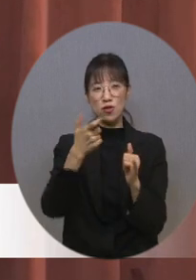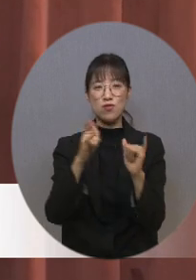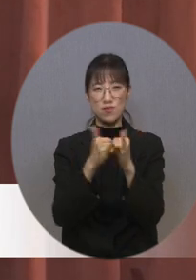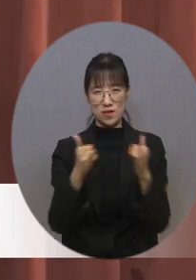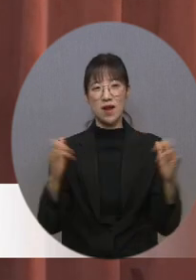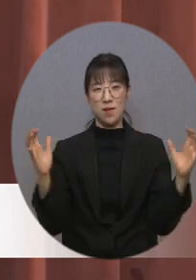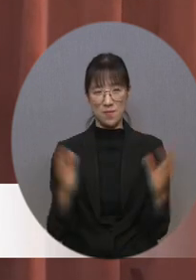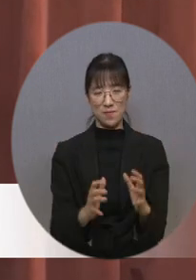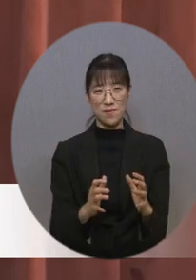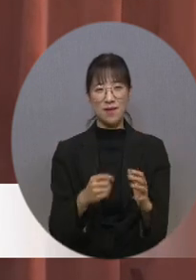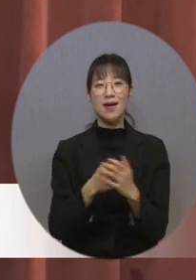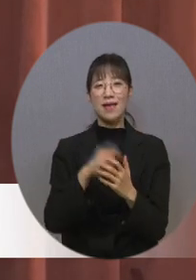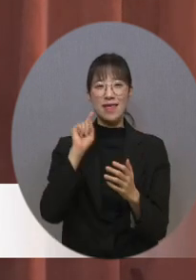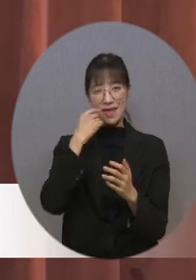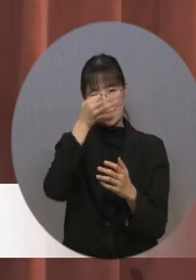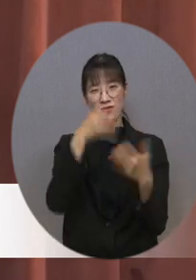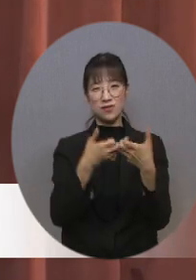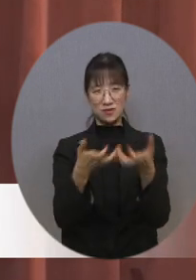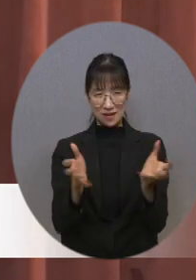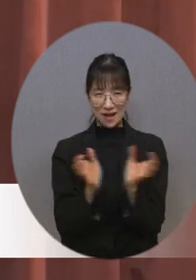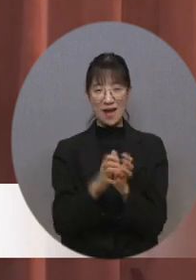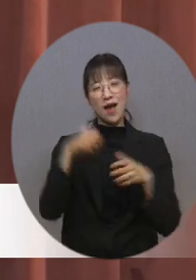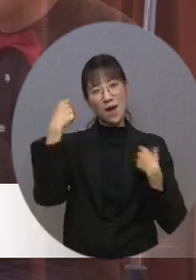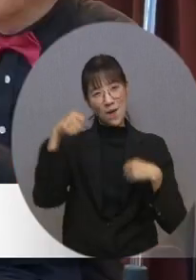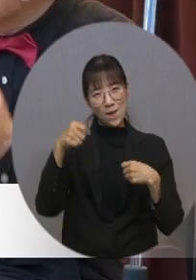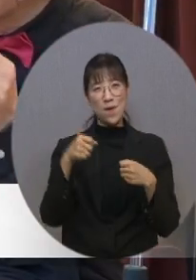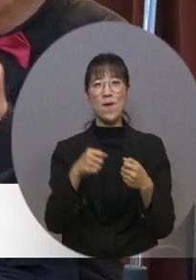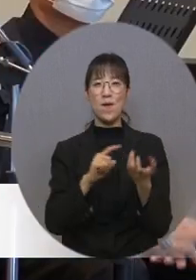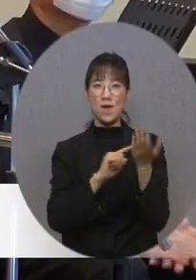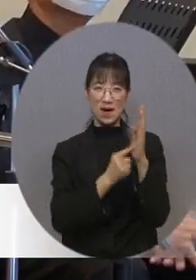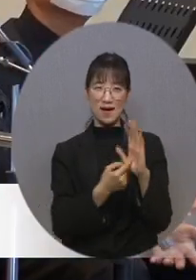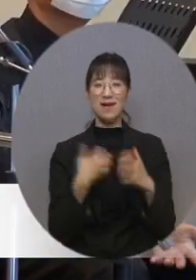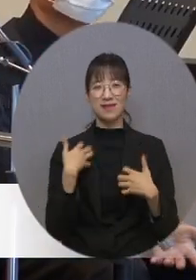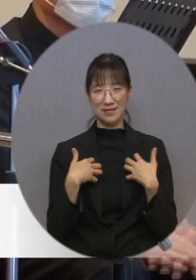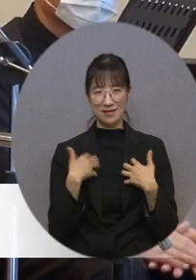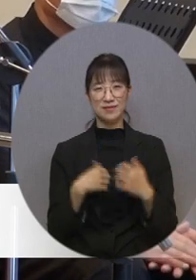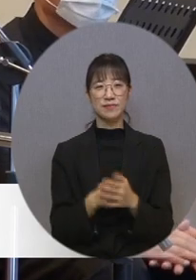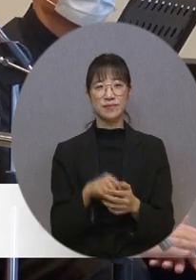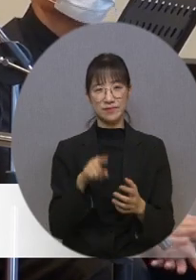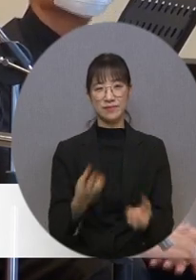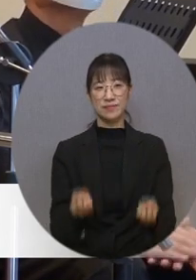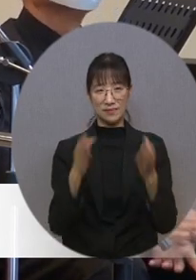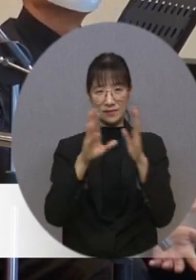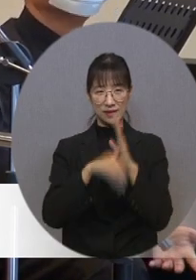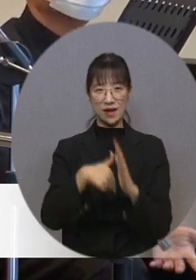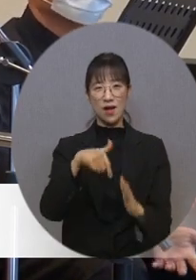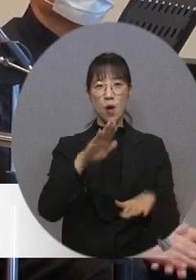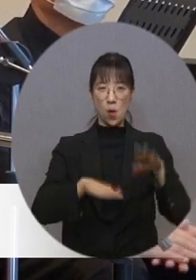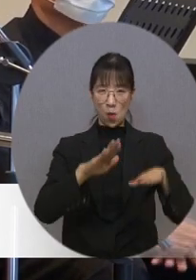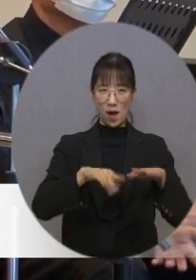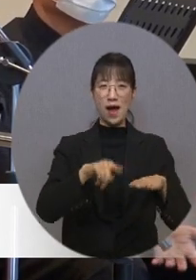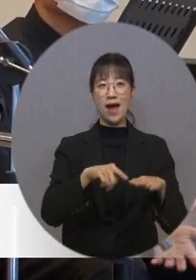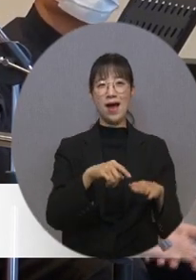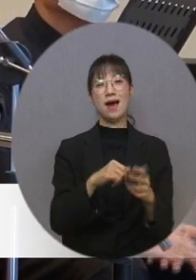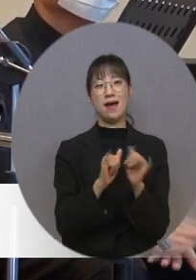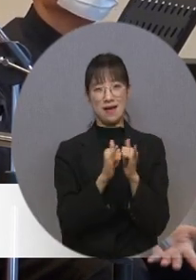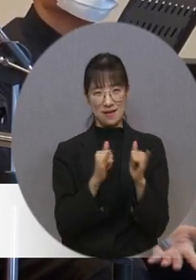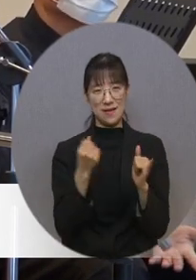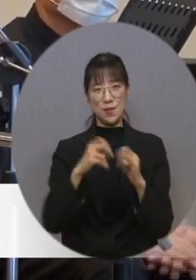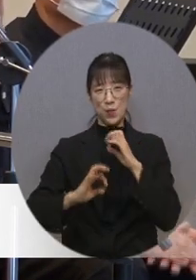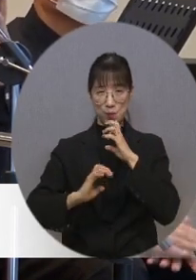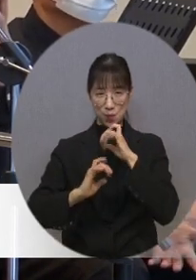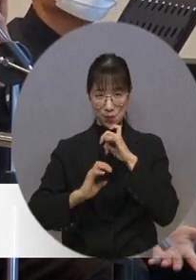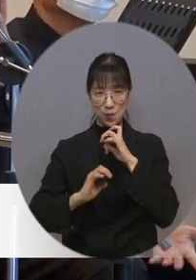가운데 시니어예술단들의 공연으로 흥겨운 시간을 가졌다고 합니다. 이날 행사에서는 콩가 반주자 원유진, 테너